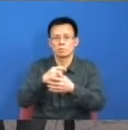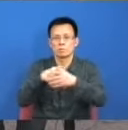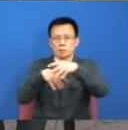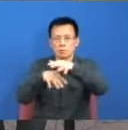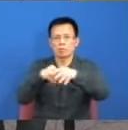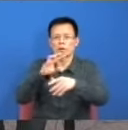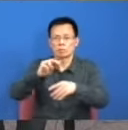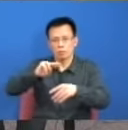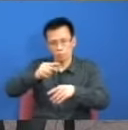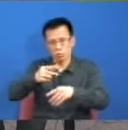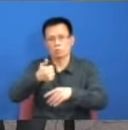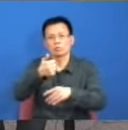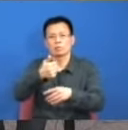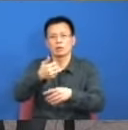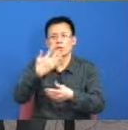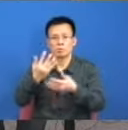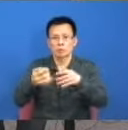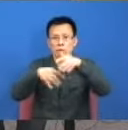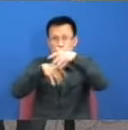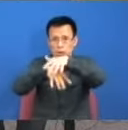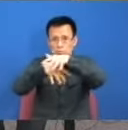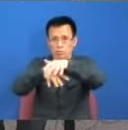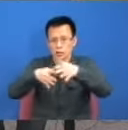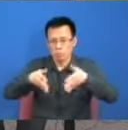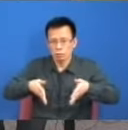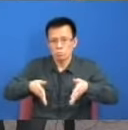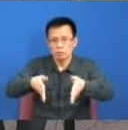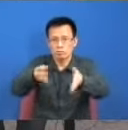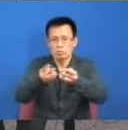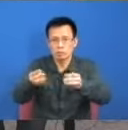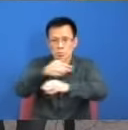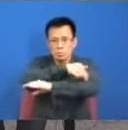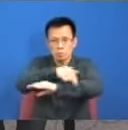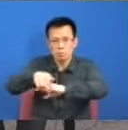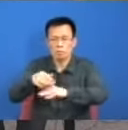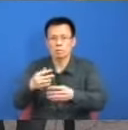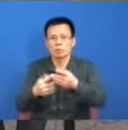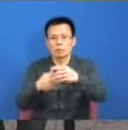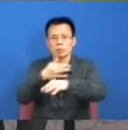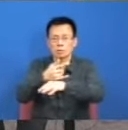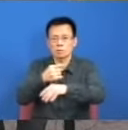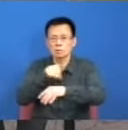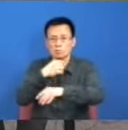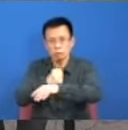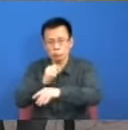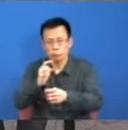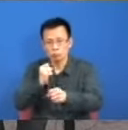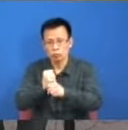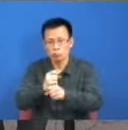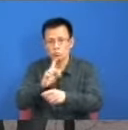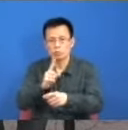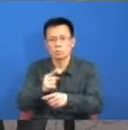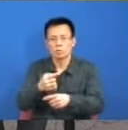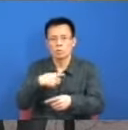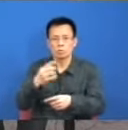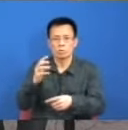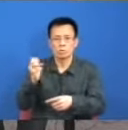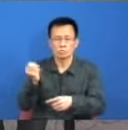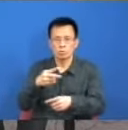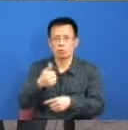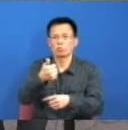得好啲嘅，即或者遊行嗰個路線嘅策劃啊，或者一啲指示要做啲乜啊，嗰個鋪排嘅可以再成熟啲